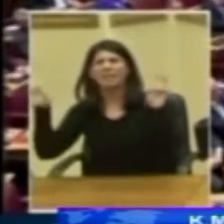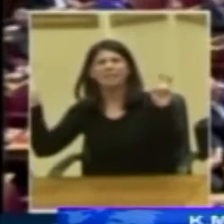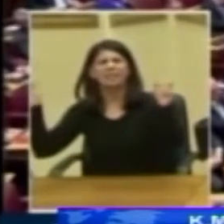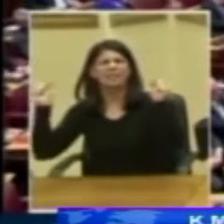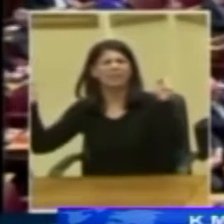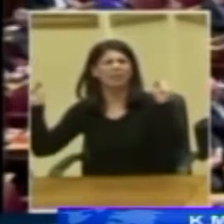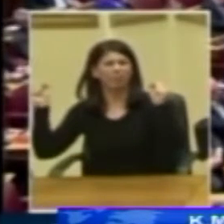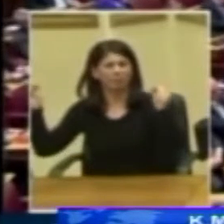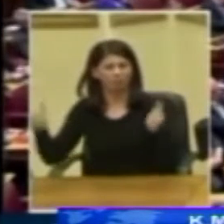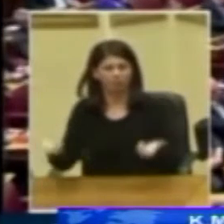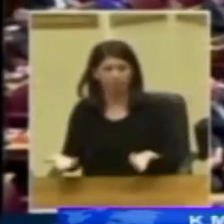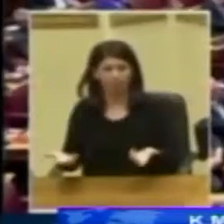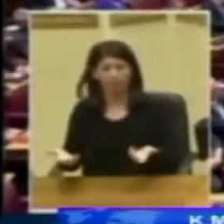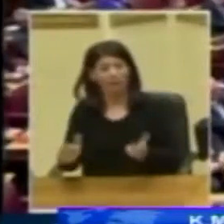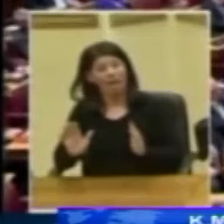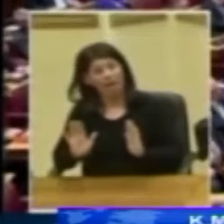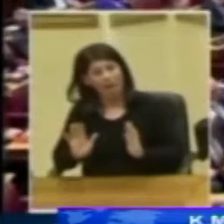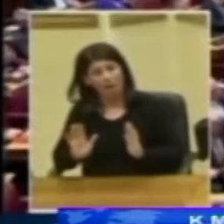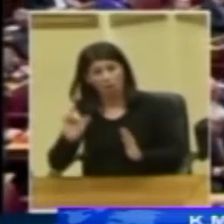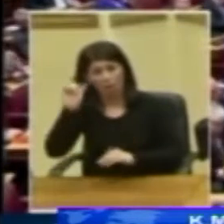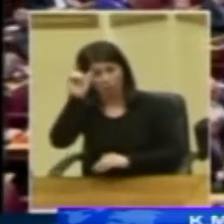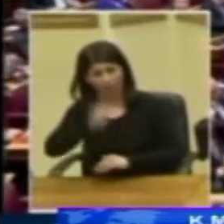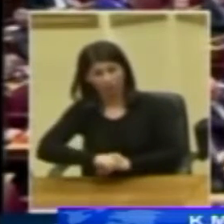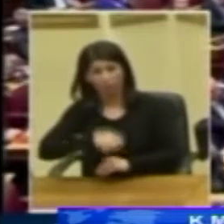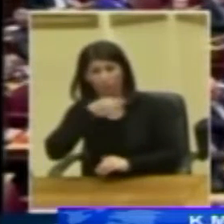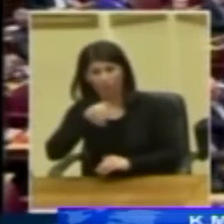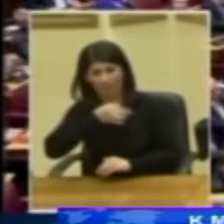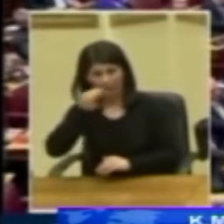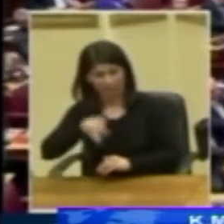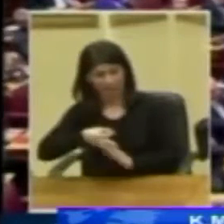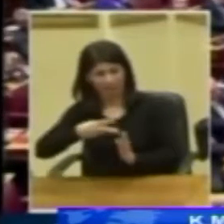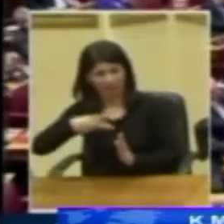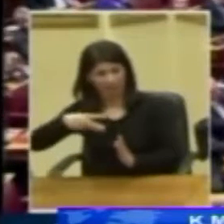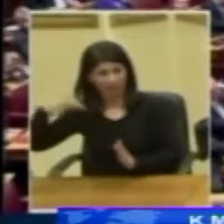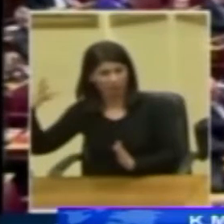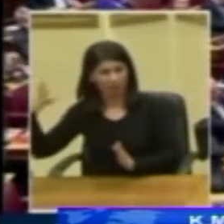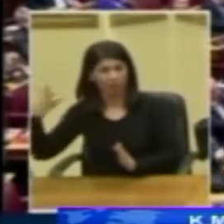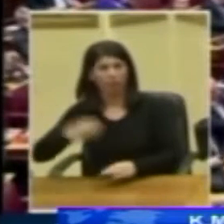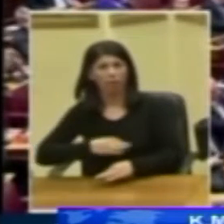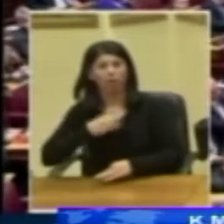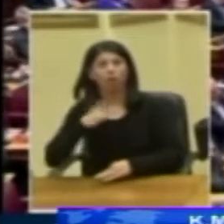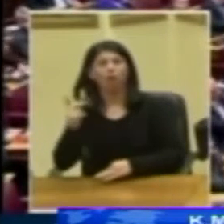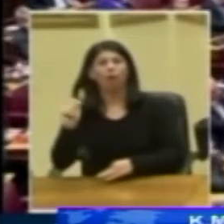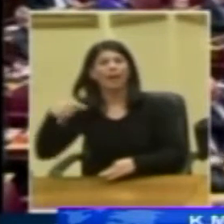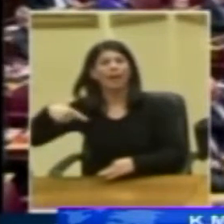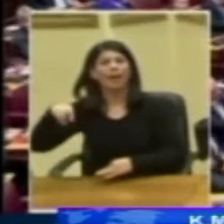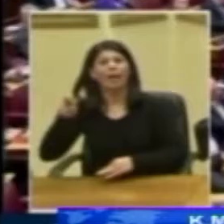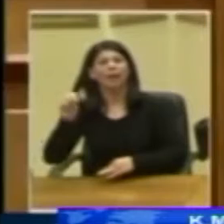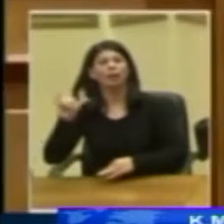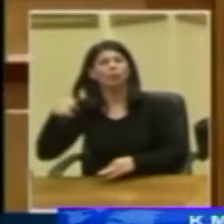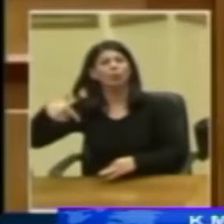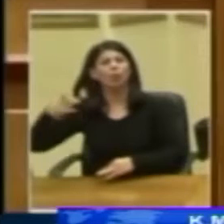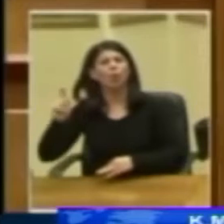Άλλωστε, ο ίδιος ο εισηγητής του ΣΥΡΙΖΑ, ο κύριος Κατρούγκαλος, το είχε